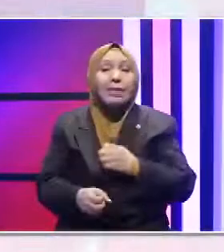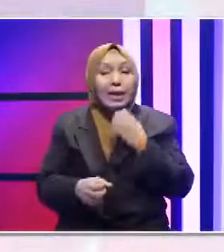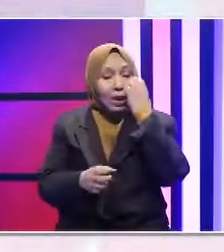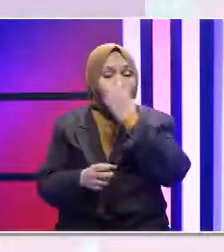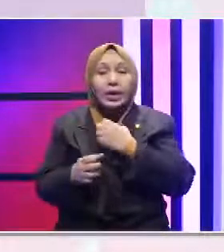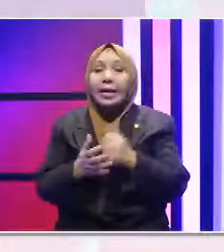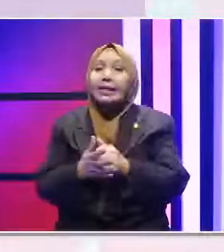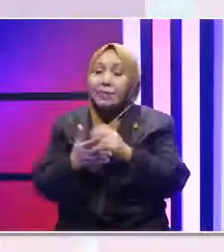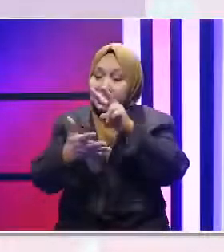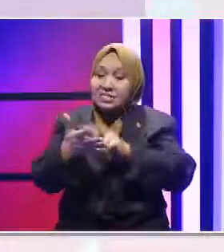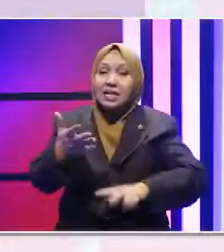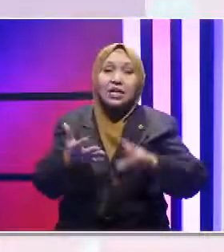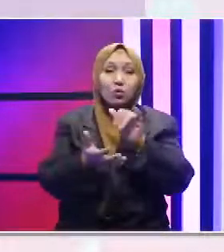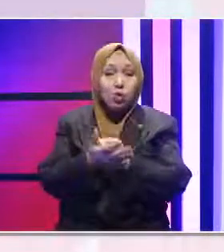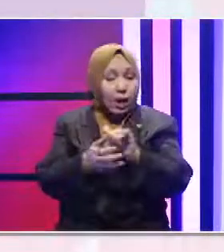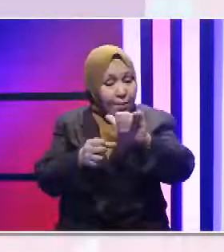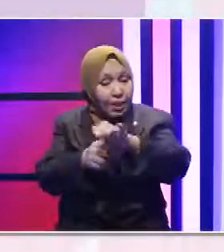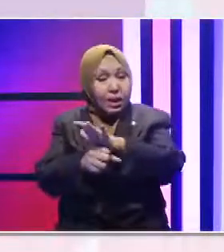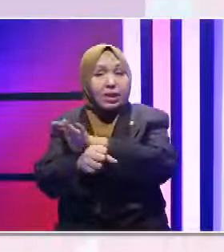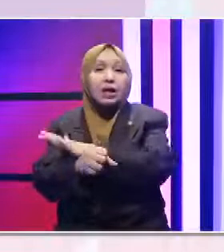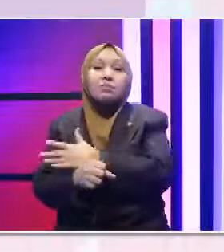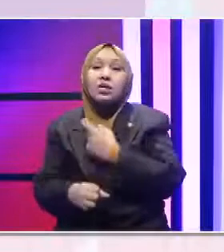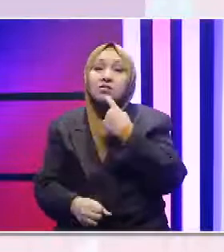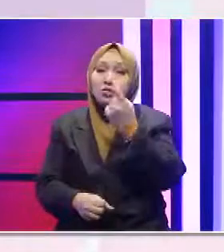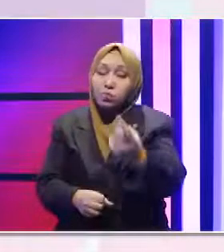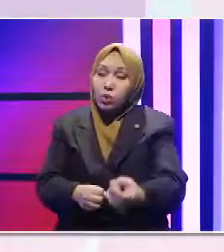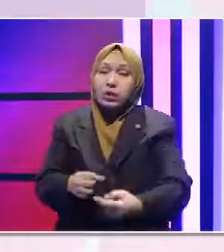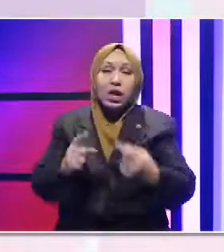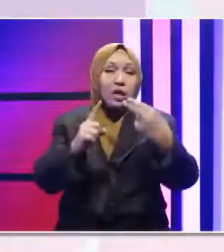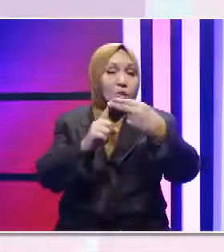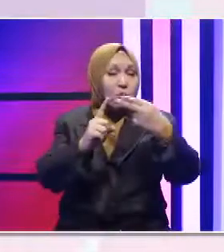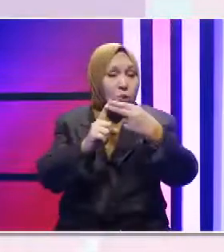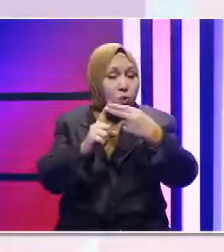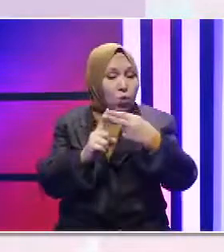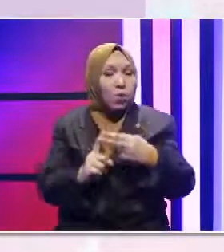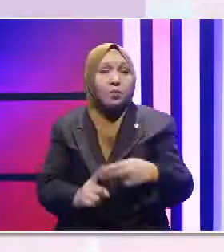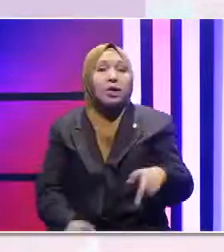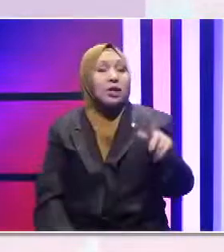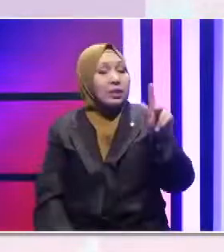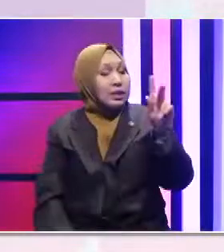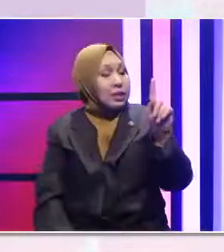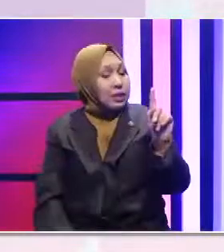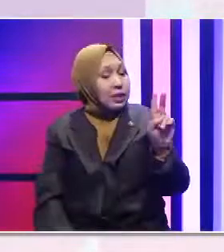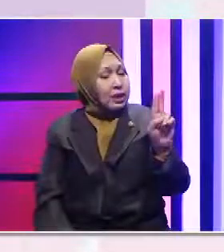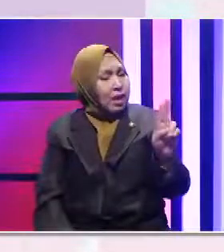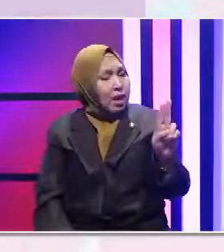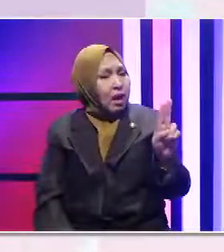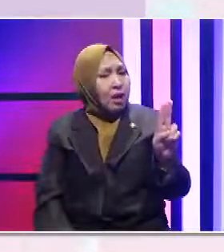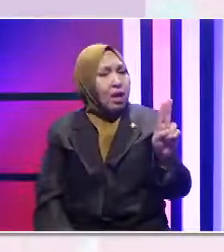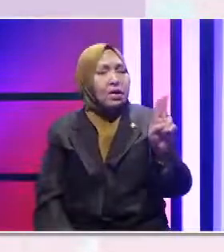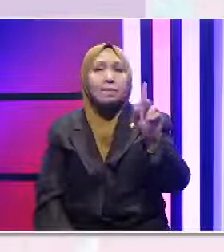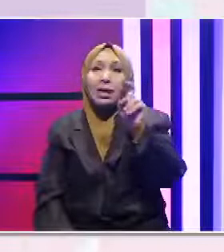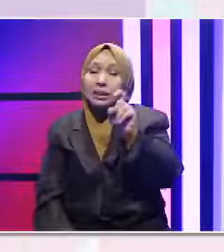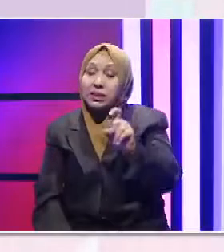insya-Allah taala, iaitu menyempurnakan sebutan huruf ta, yang sukun ataupun yang mati ketika